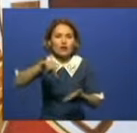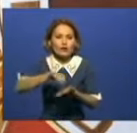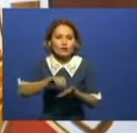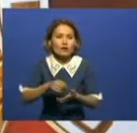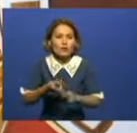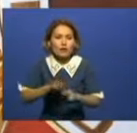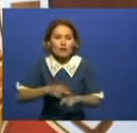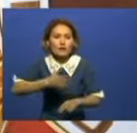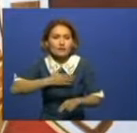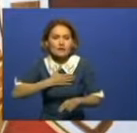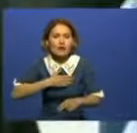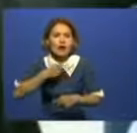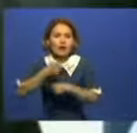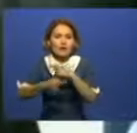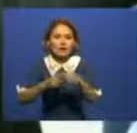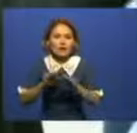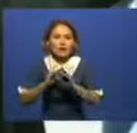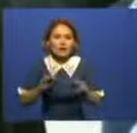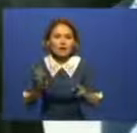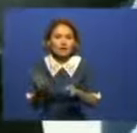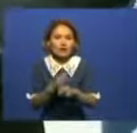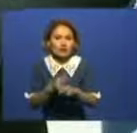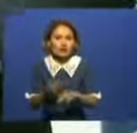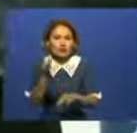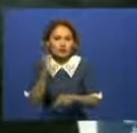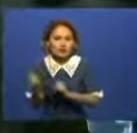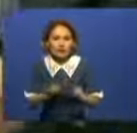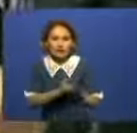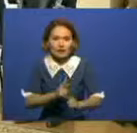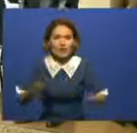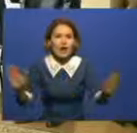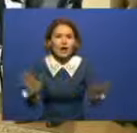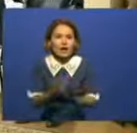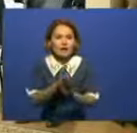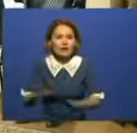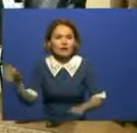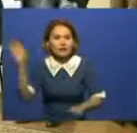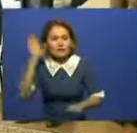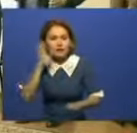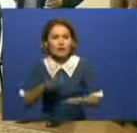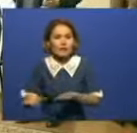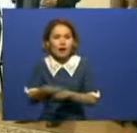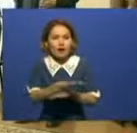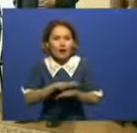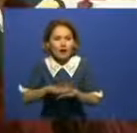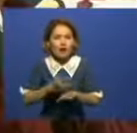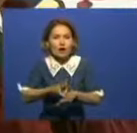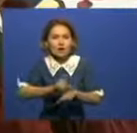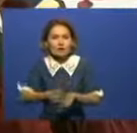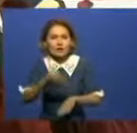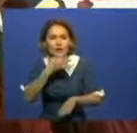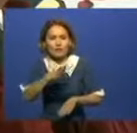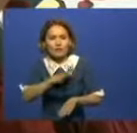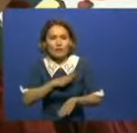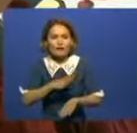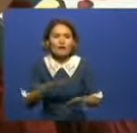санасына сіңіруге еңбек етудеміз. Бүгінгі мерекелік кеште орындалған әндерді көрермендер жылы қабылдады. Тіпті кейбірін жастар толы зал ардагерлермен бірге